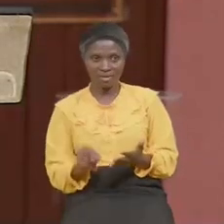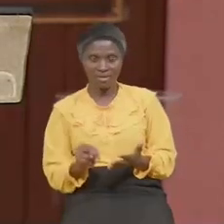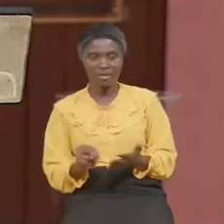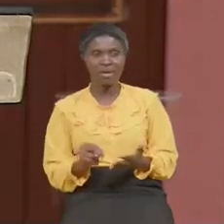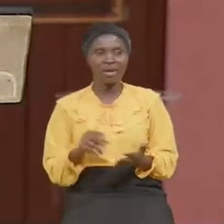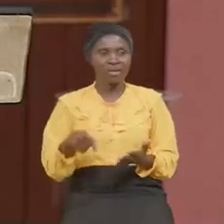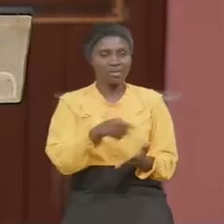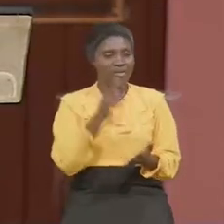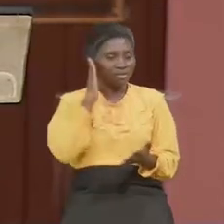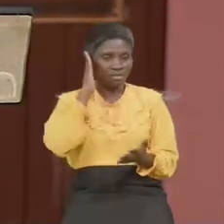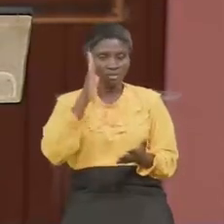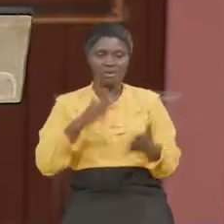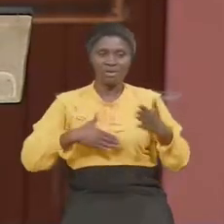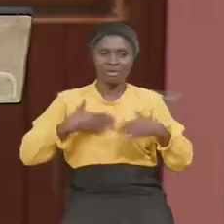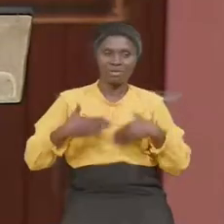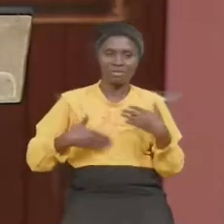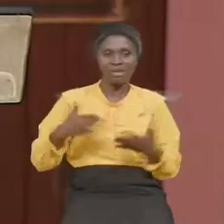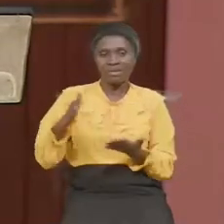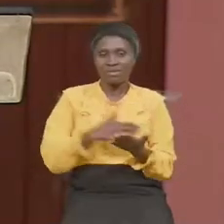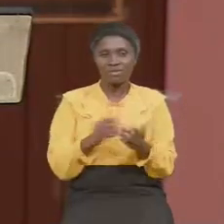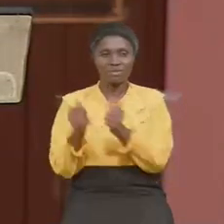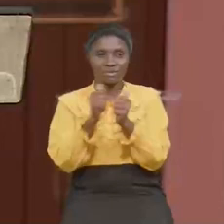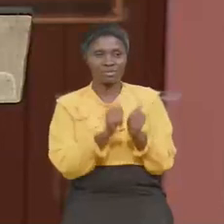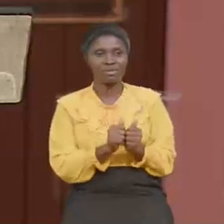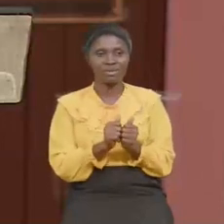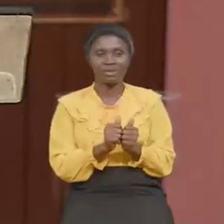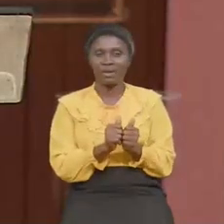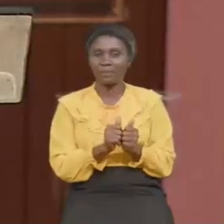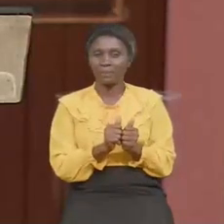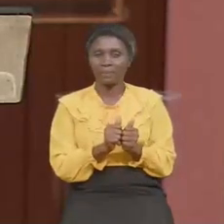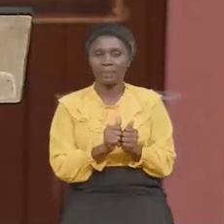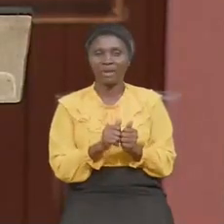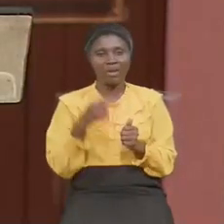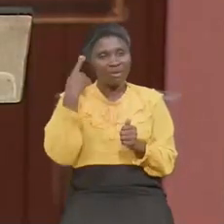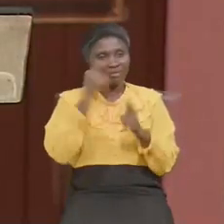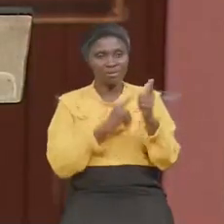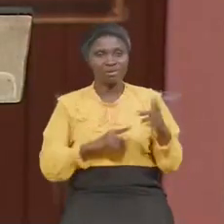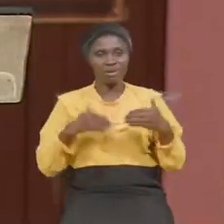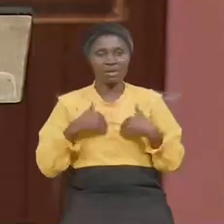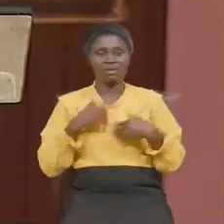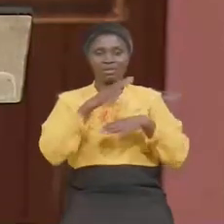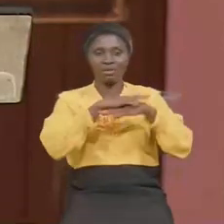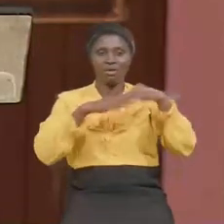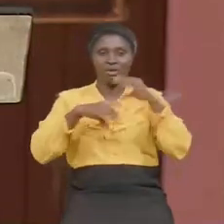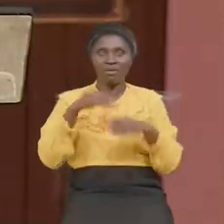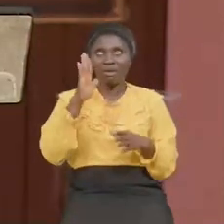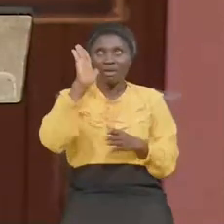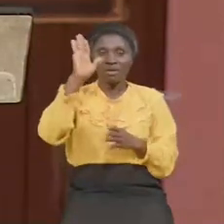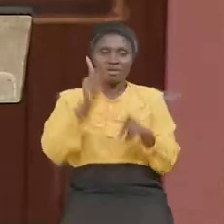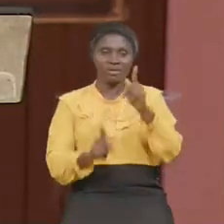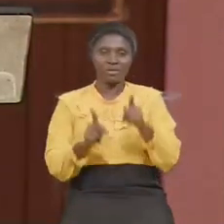ruines de Jérusalem, car l'Éternel console son peuple. Il rachète Jérusalem.